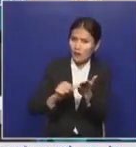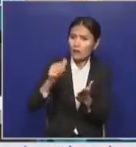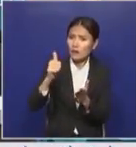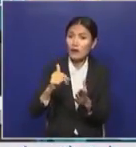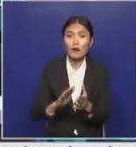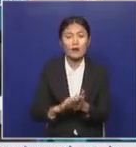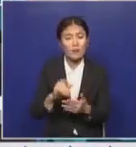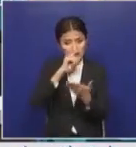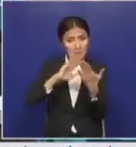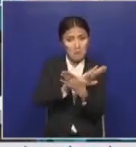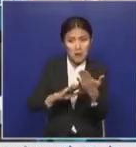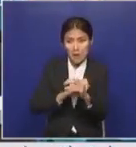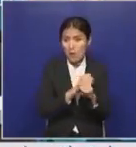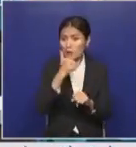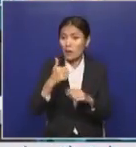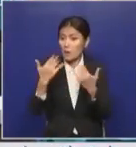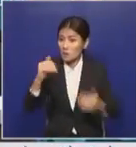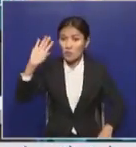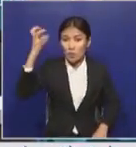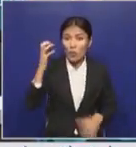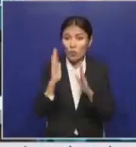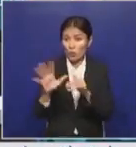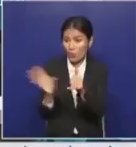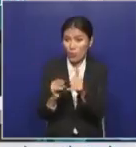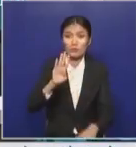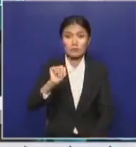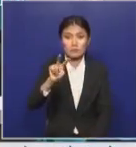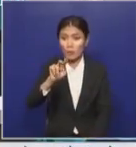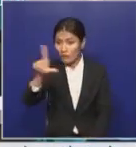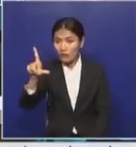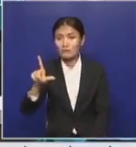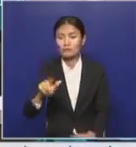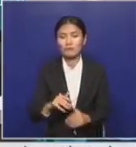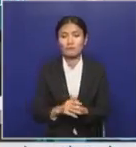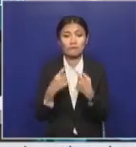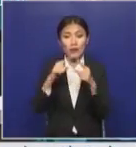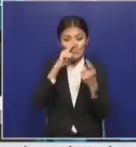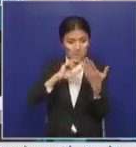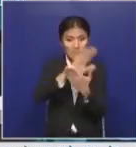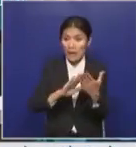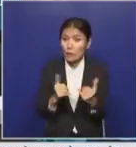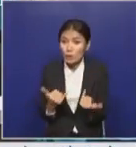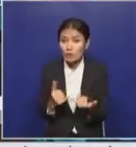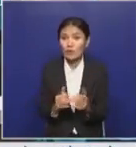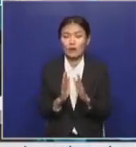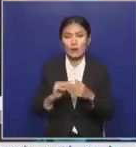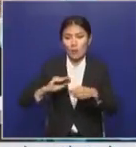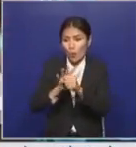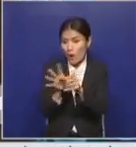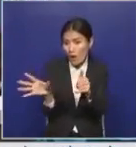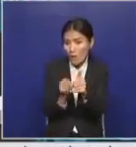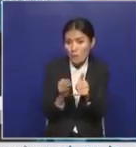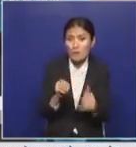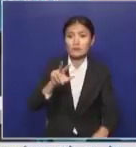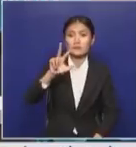นี้ติดเชื้อโรคไปทั้งสิ้น 42ล้านคนแล้วครับท่านประธานแต่ท่านแต่ประเทศไทยยังติดเชื้อไวรัสโควิช